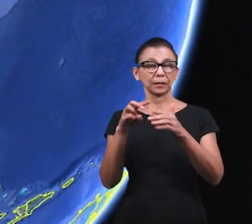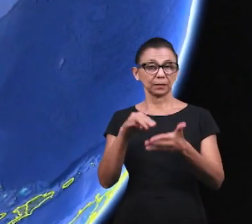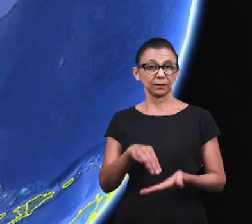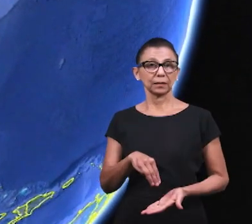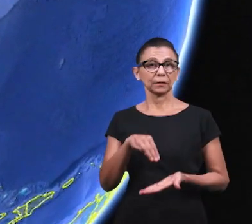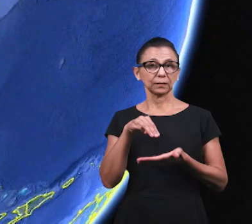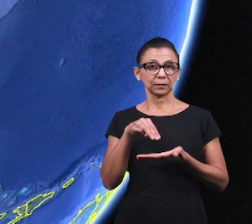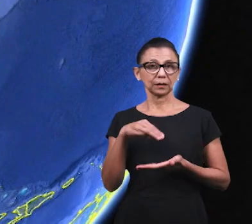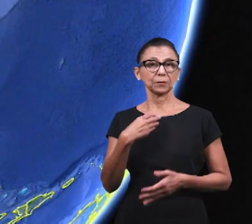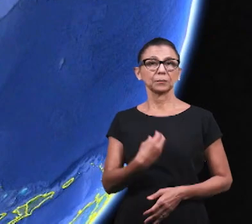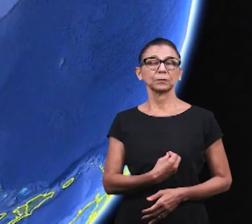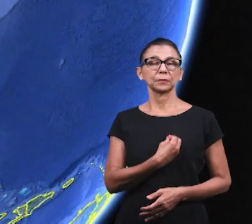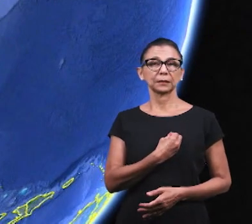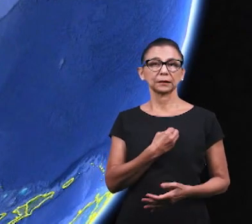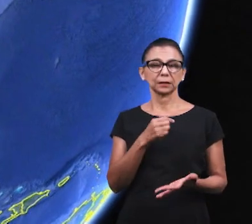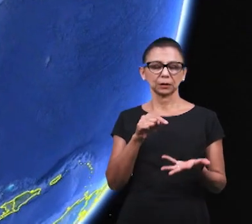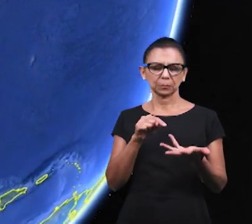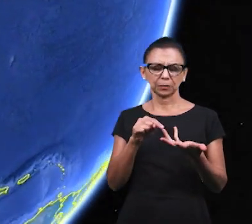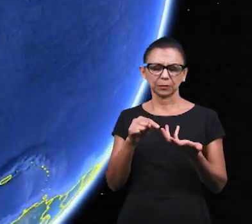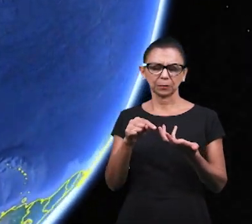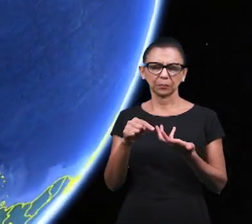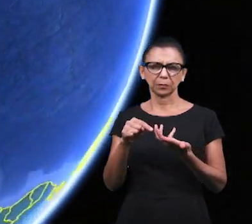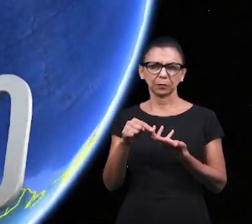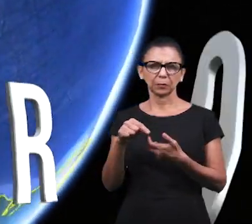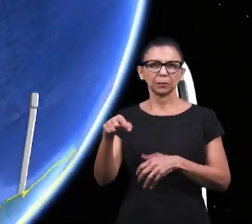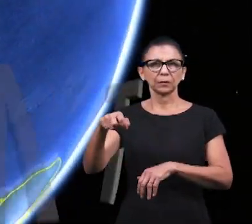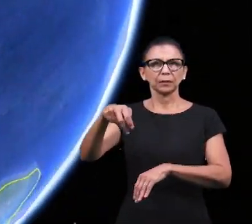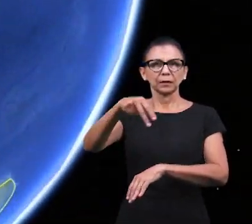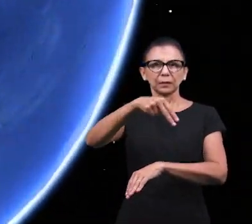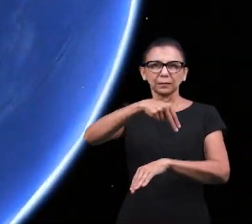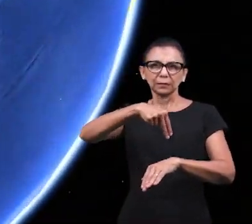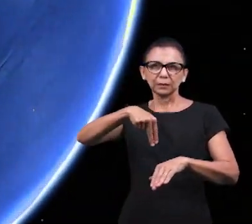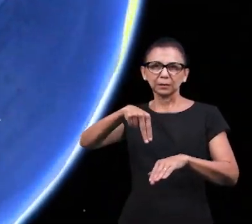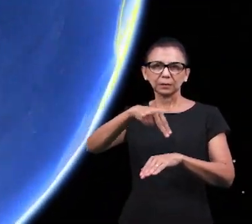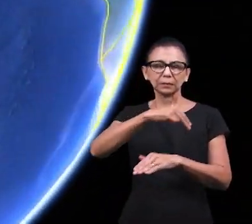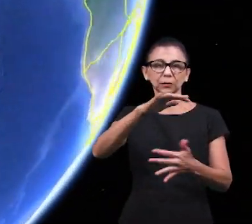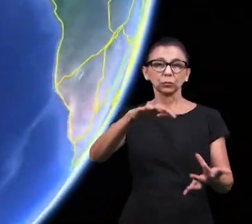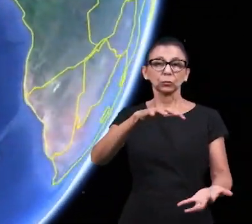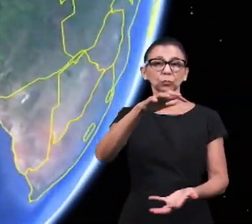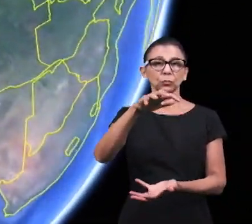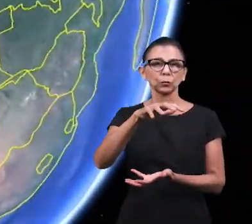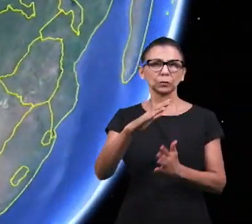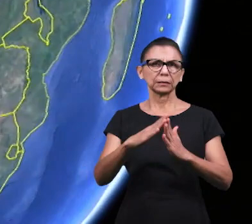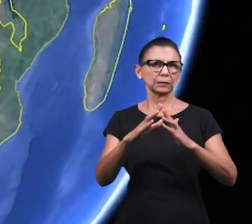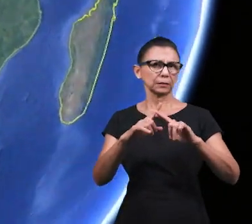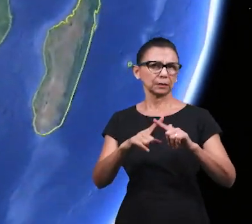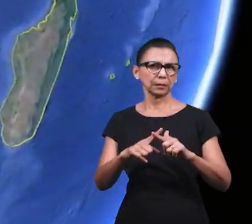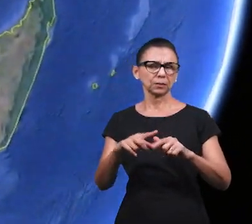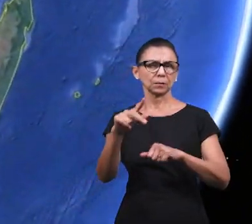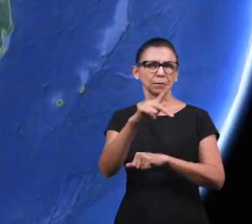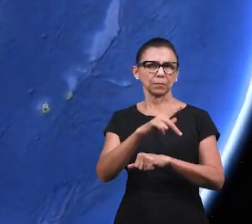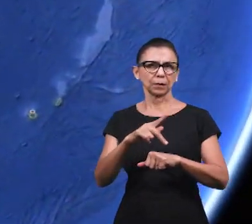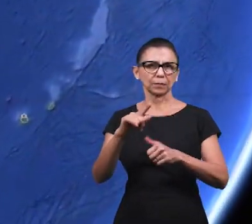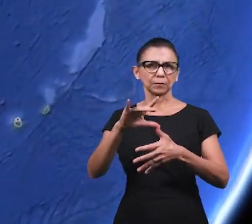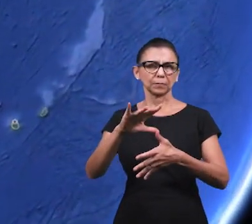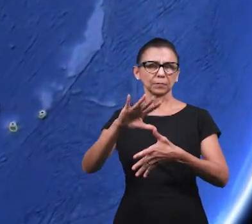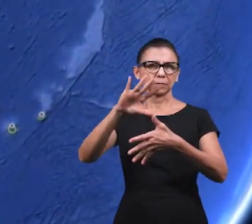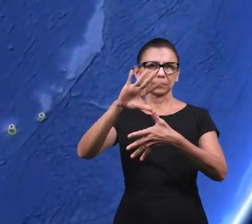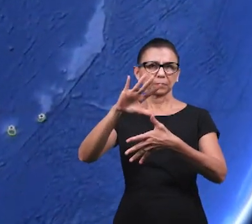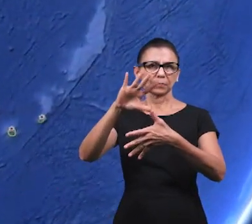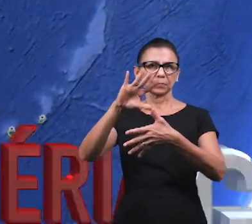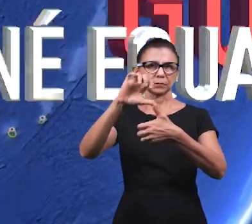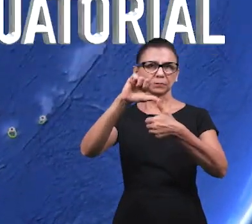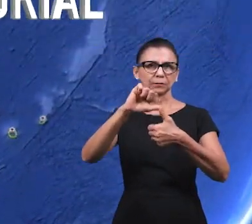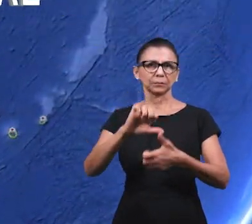A Igreja Cristã Maranata L'Église chrétienne Maranatha est présente dans des nations de tous les continents de la planète, des églises